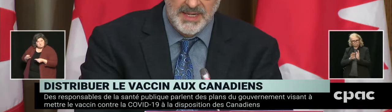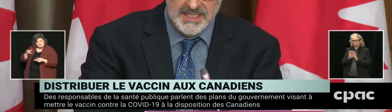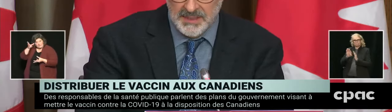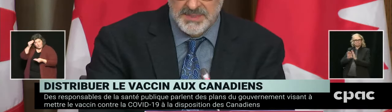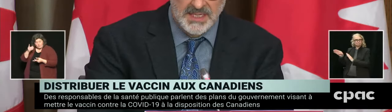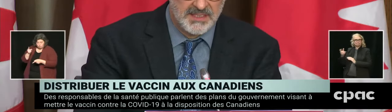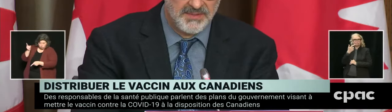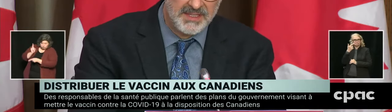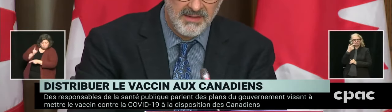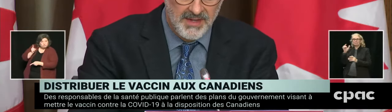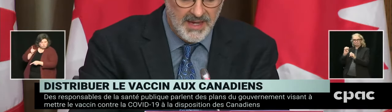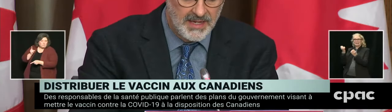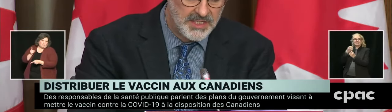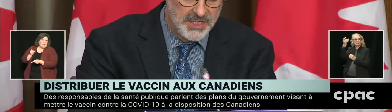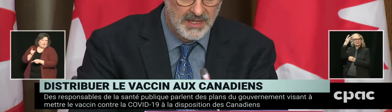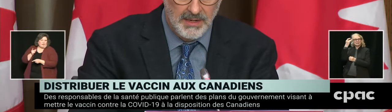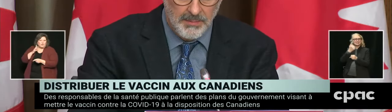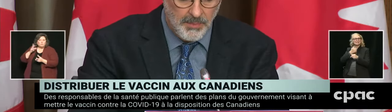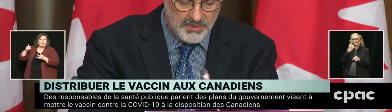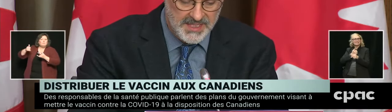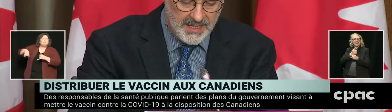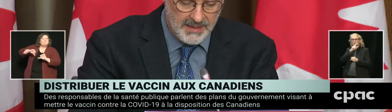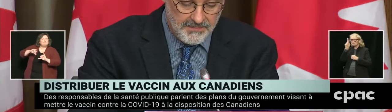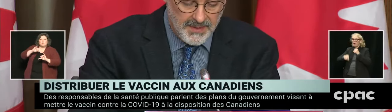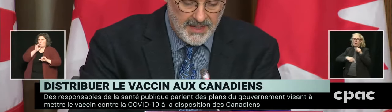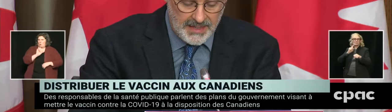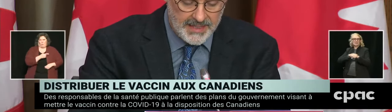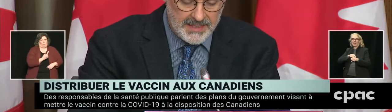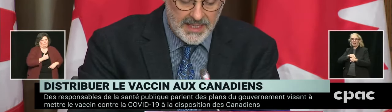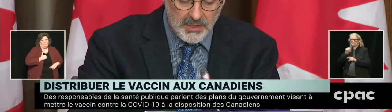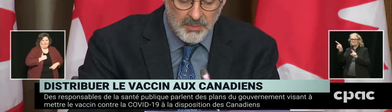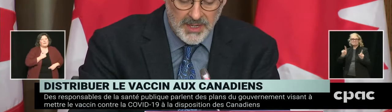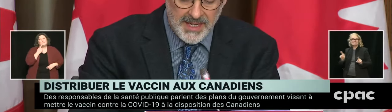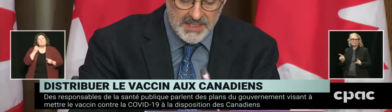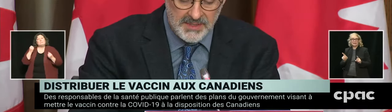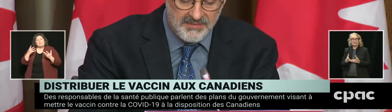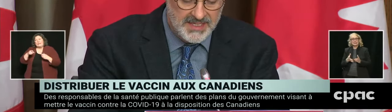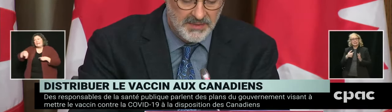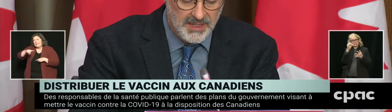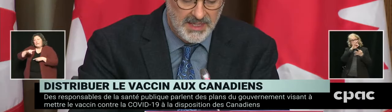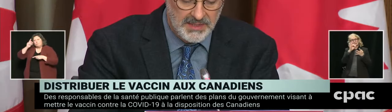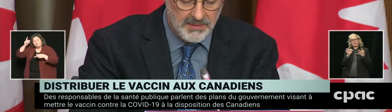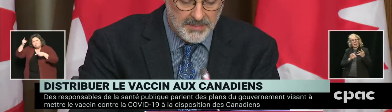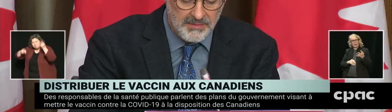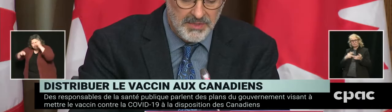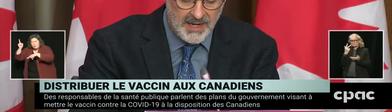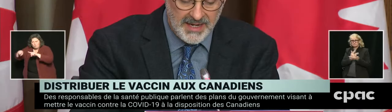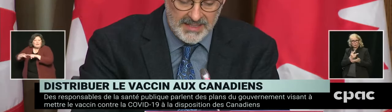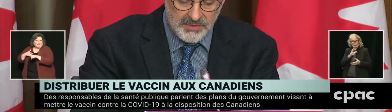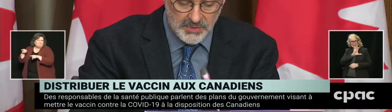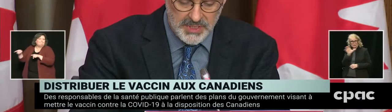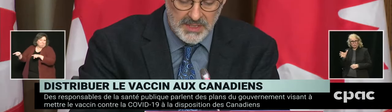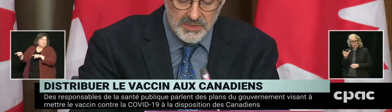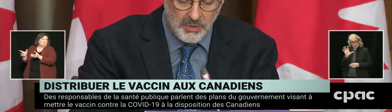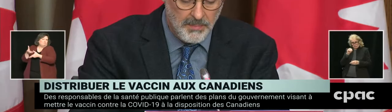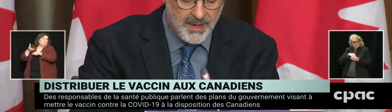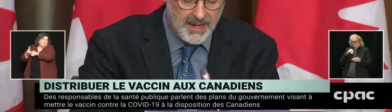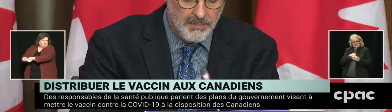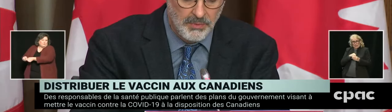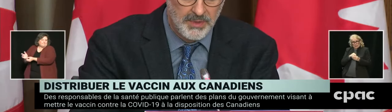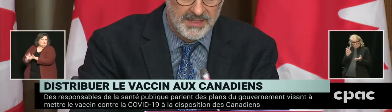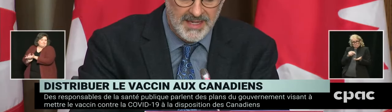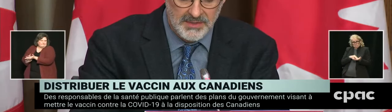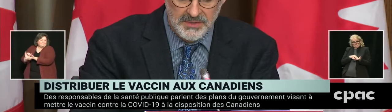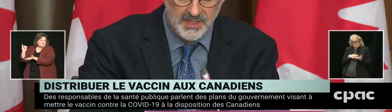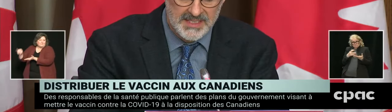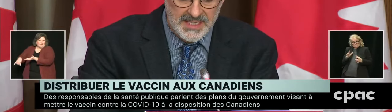réalisés par les équipes scientifiques travaillant à l'échelle mondiale. Les critères d'homologation des vaccins au Canada prévus dans l'arrêté d'urgence sont comparables